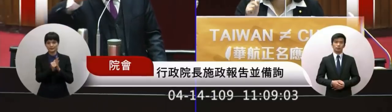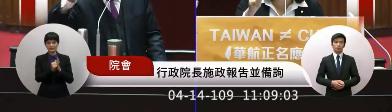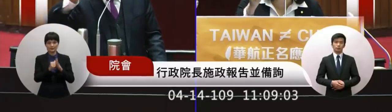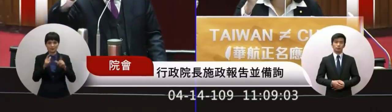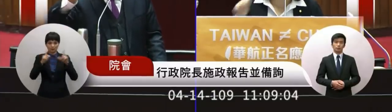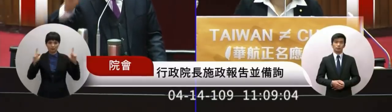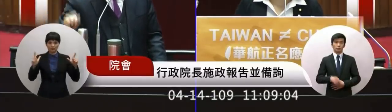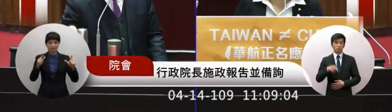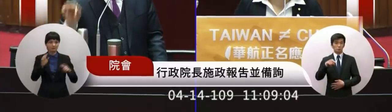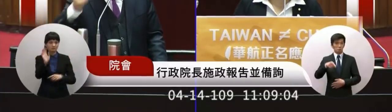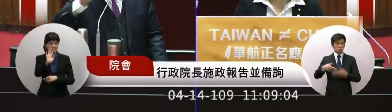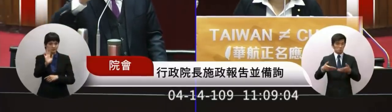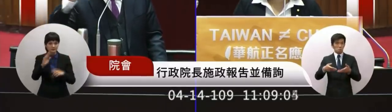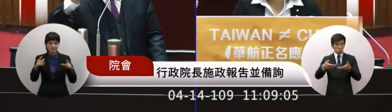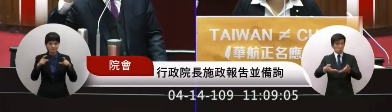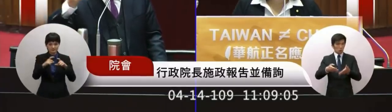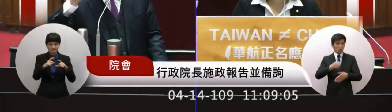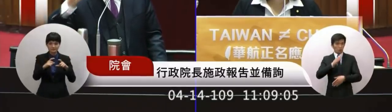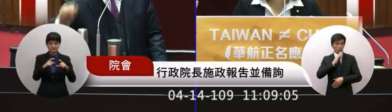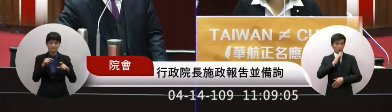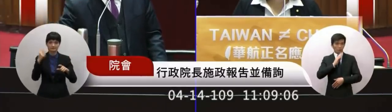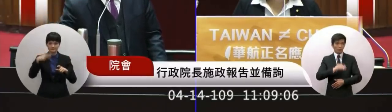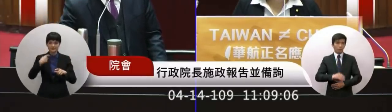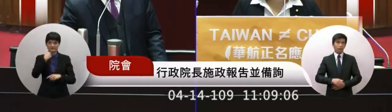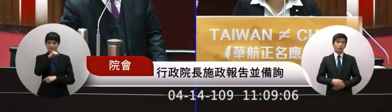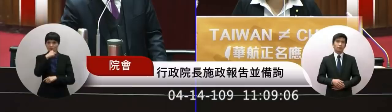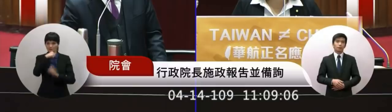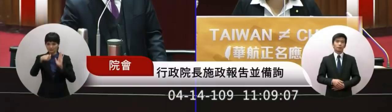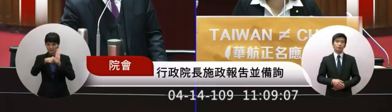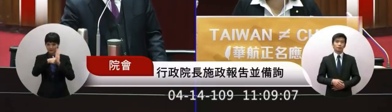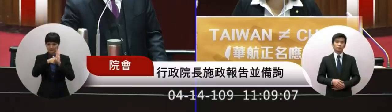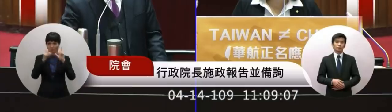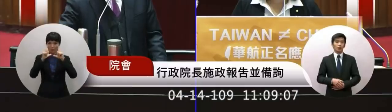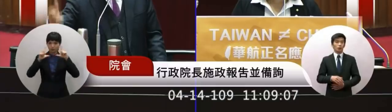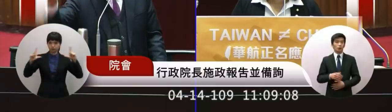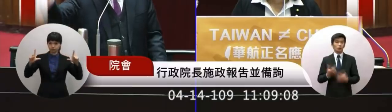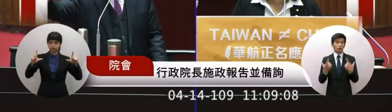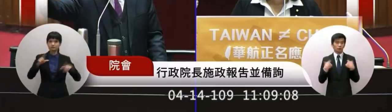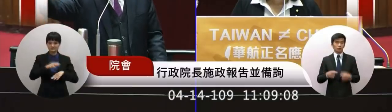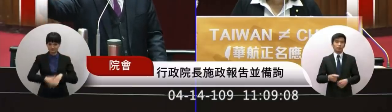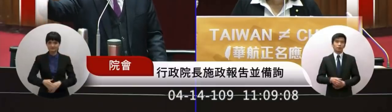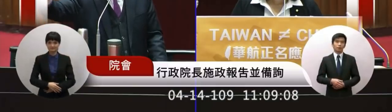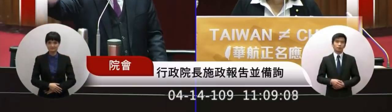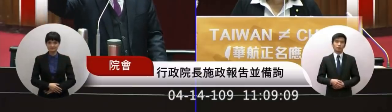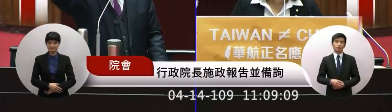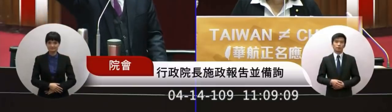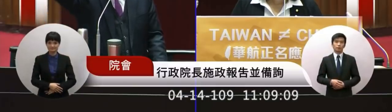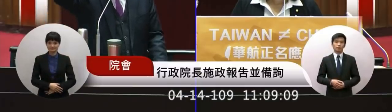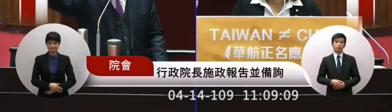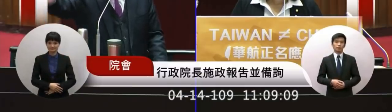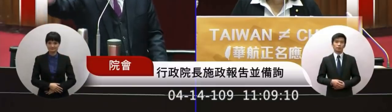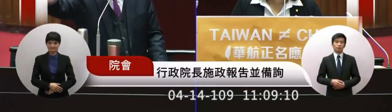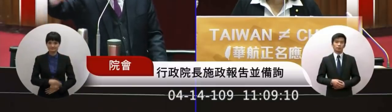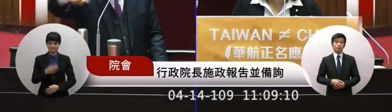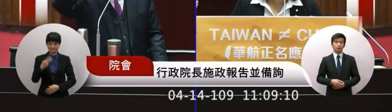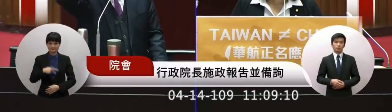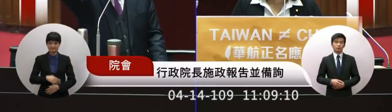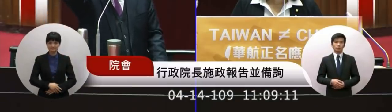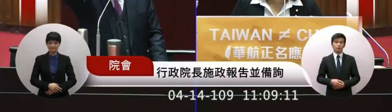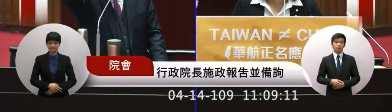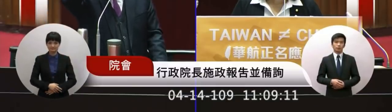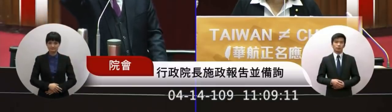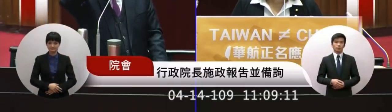這就是重點台灣的名字會出來喔這樣因為現在今天我們外貫